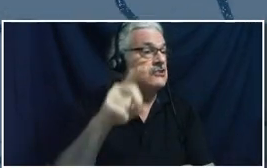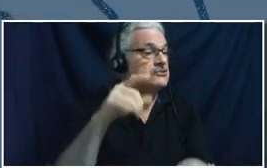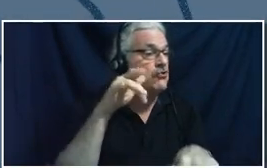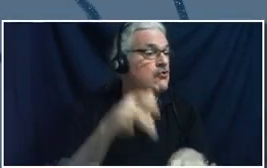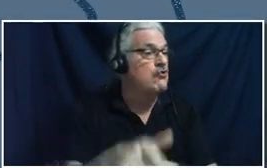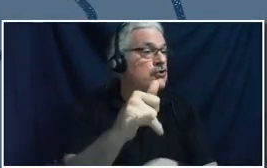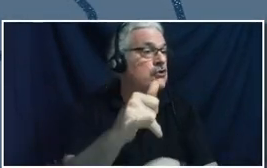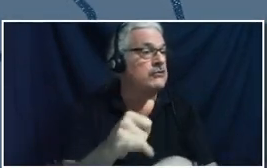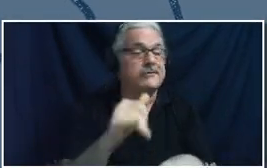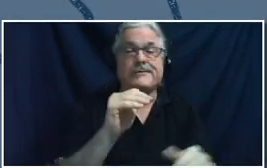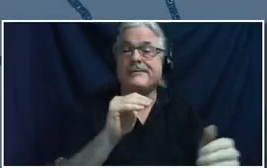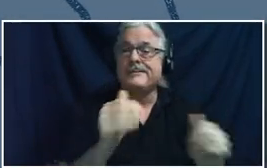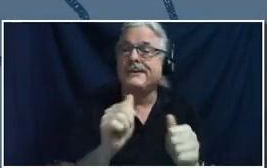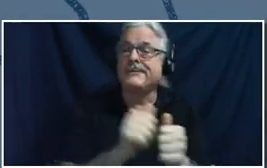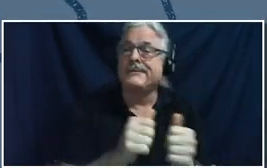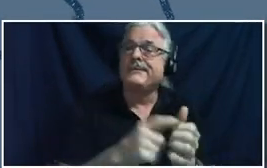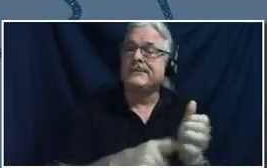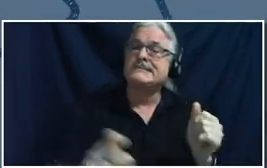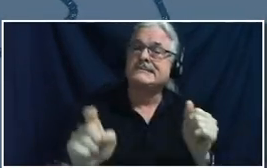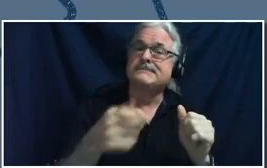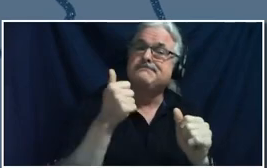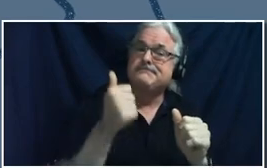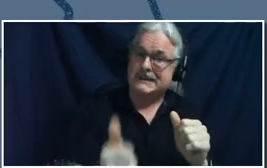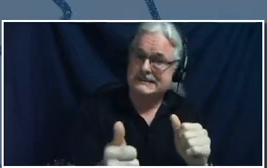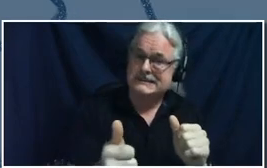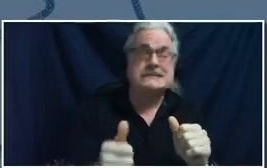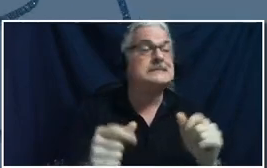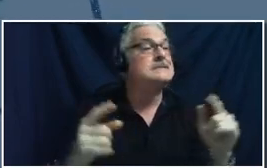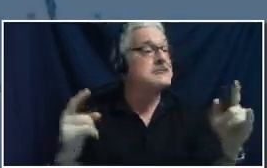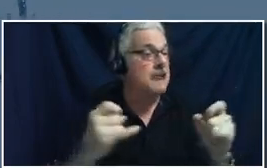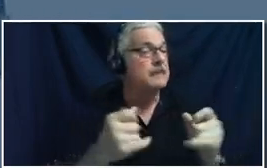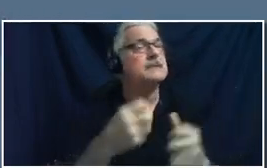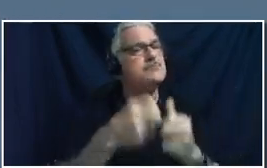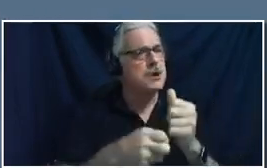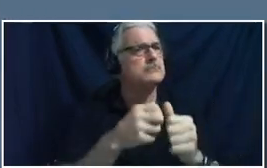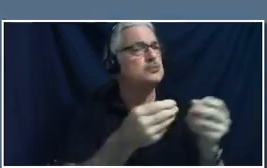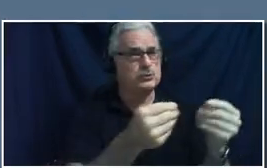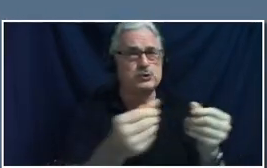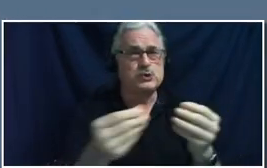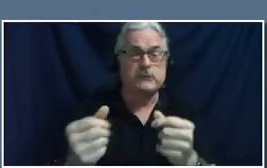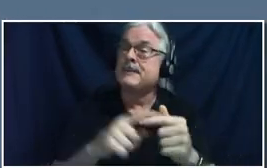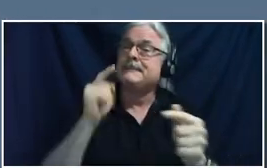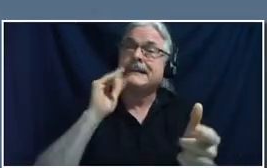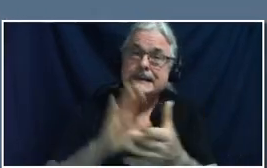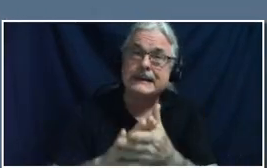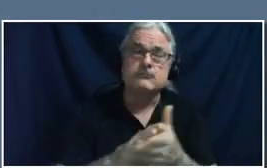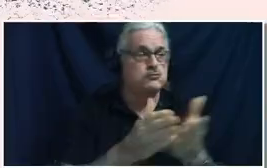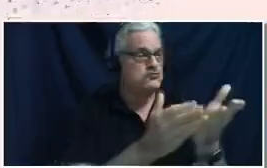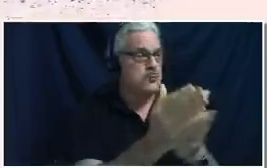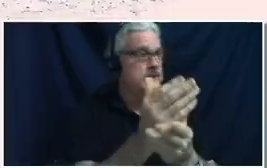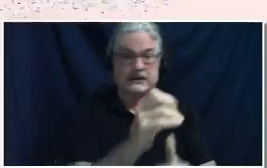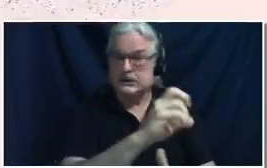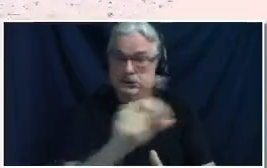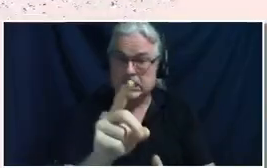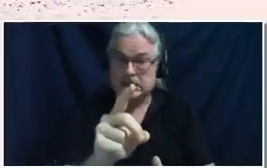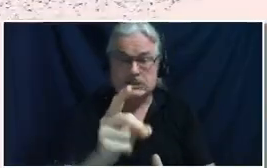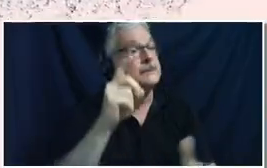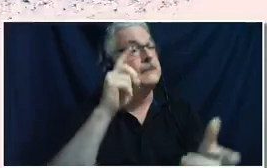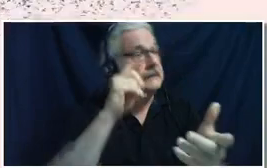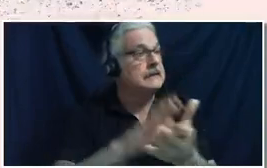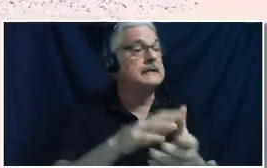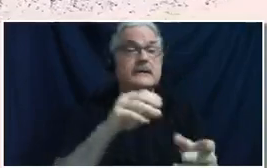problèmes complexes à résoudre. Mais croire au droit à l'éducation, c'est croire à